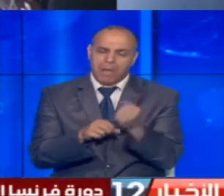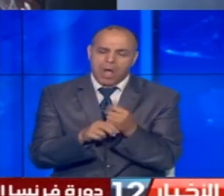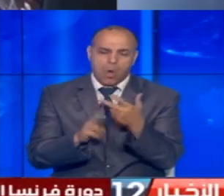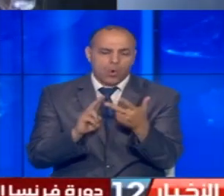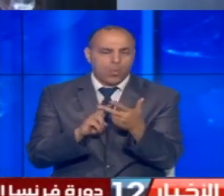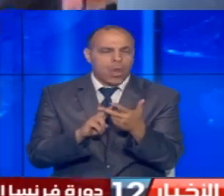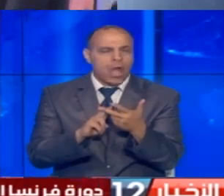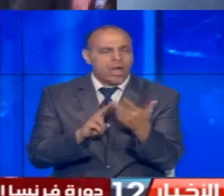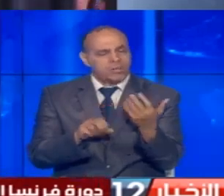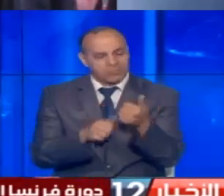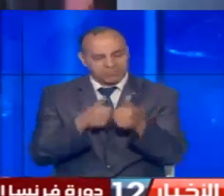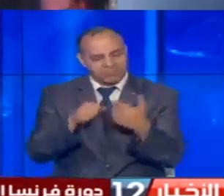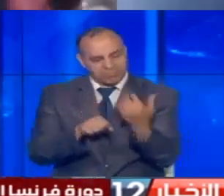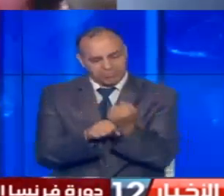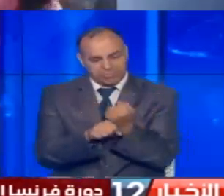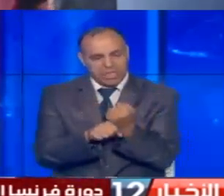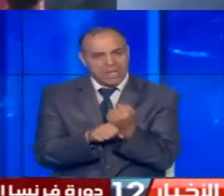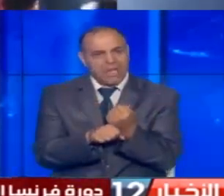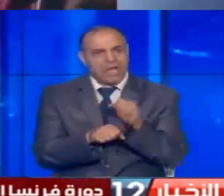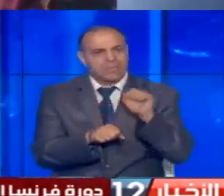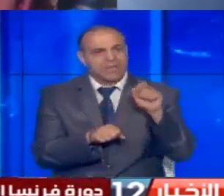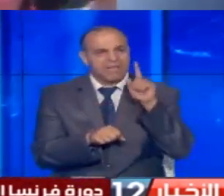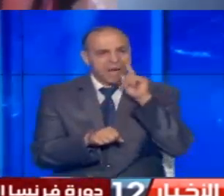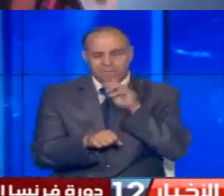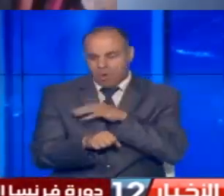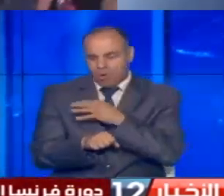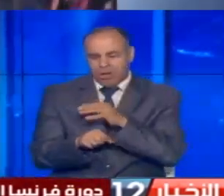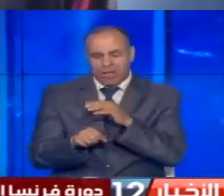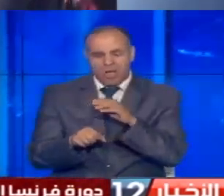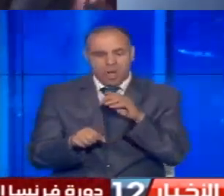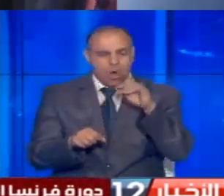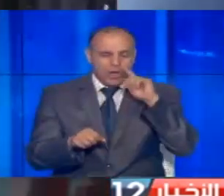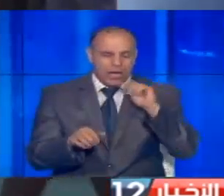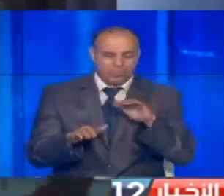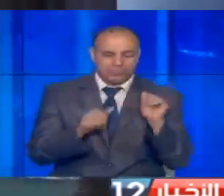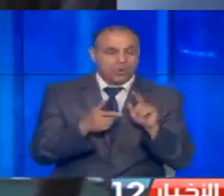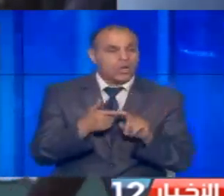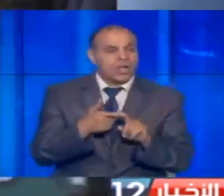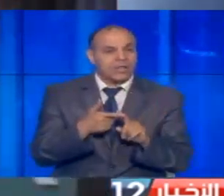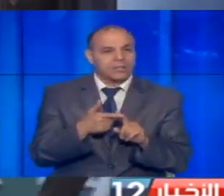نهائي المسابقة إثر انسحاب الأوكرانية ليسيا